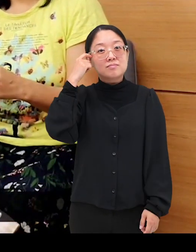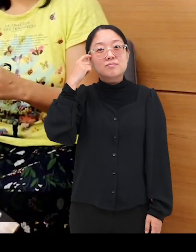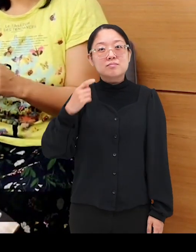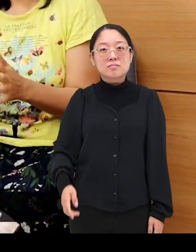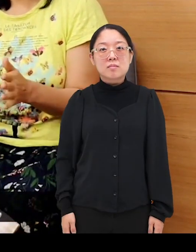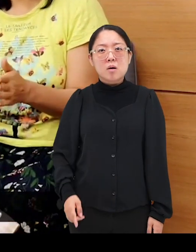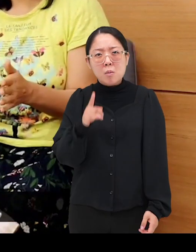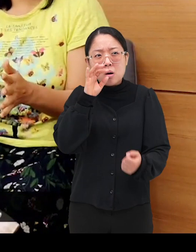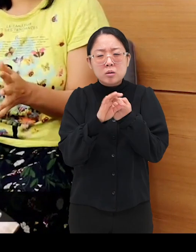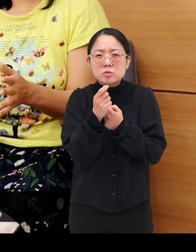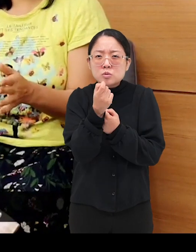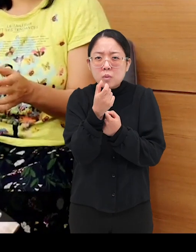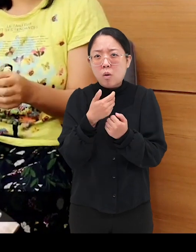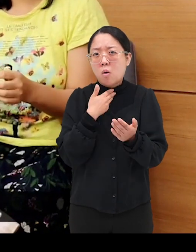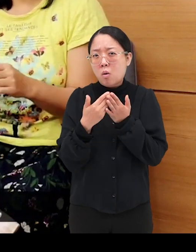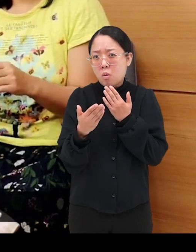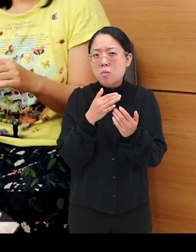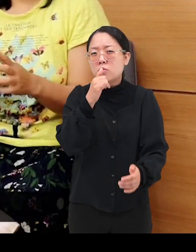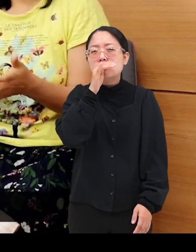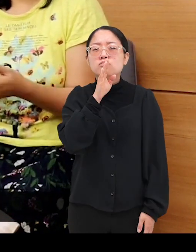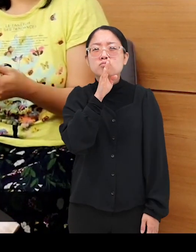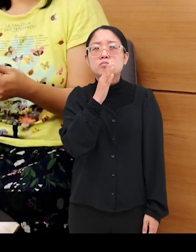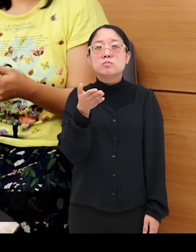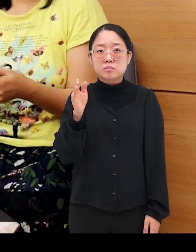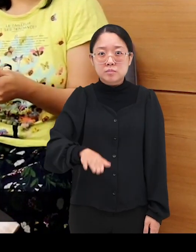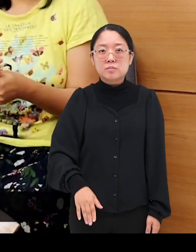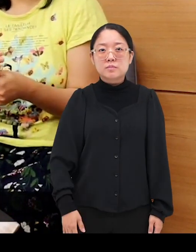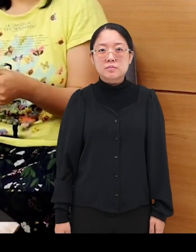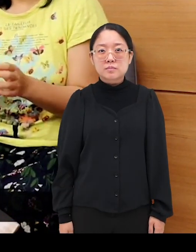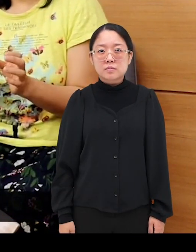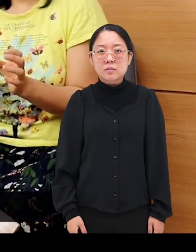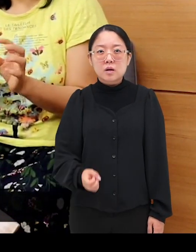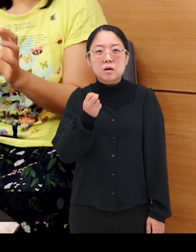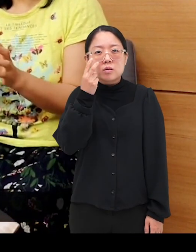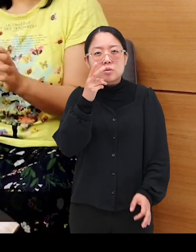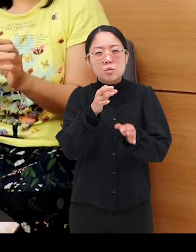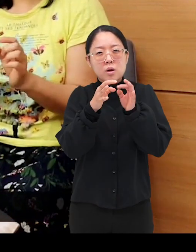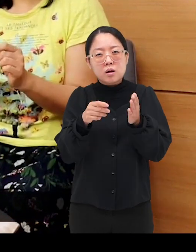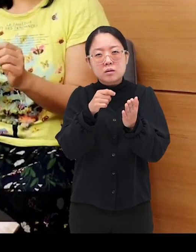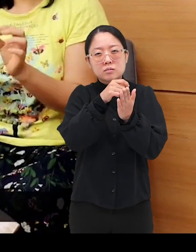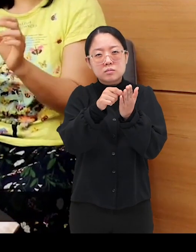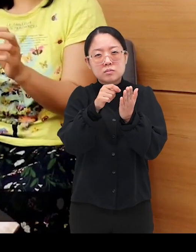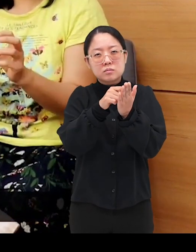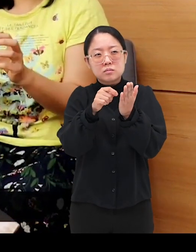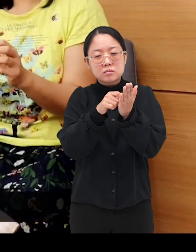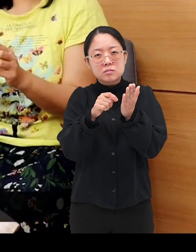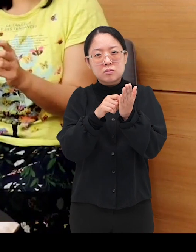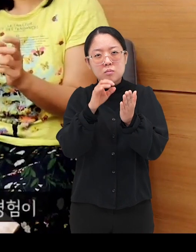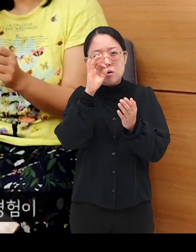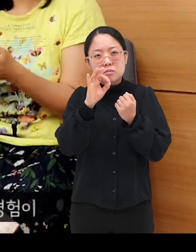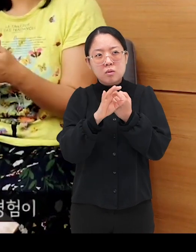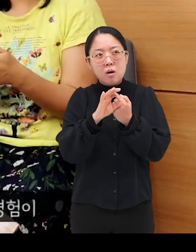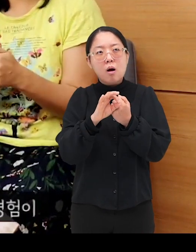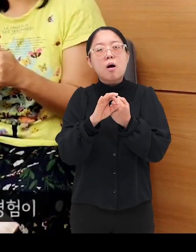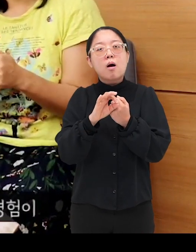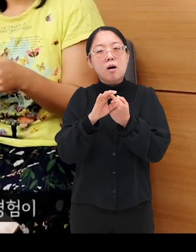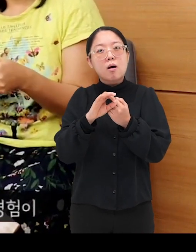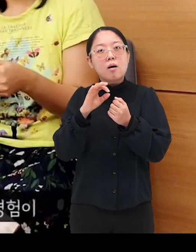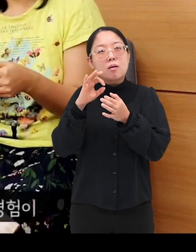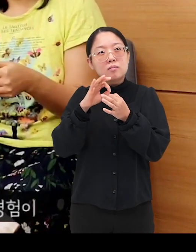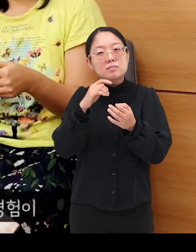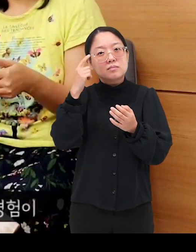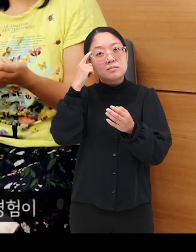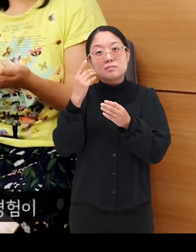보면은 사소한 경험일 수 있지만 2달 동안 뭔가 이 한 권의 텍스트, 한 권 분량의 텍스트를 계속